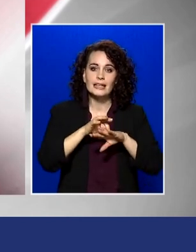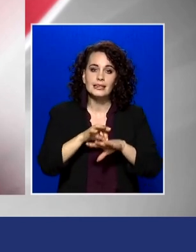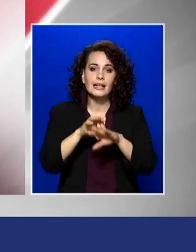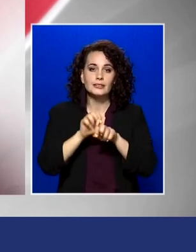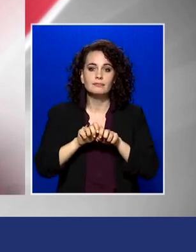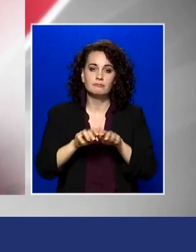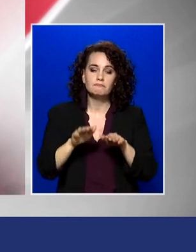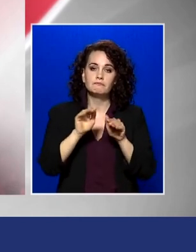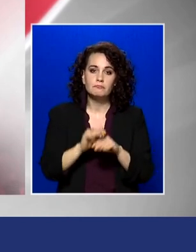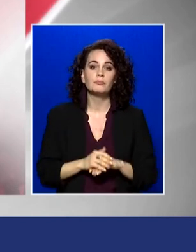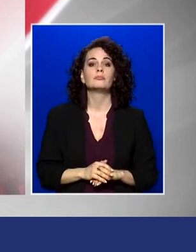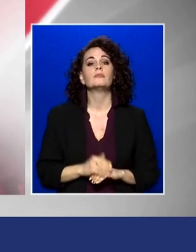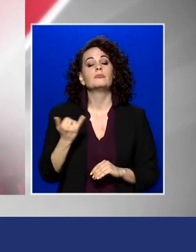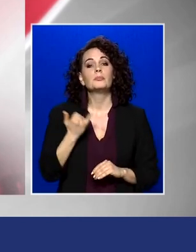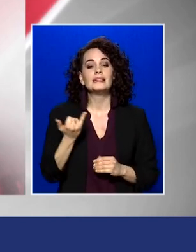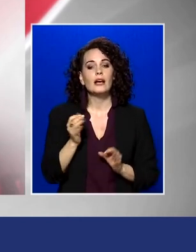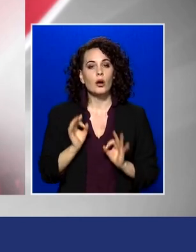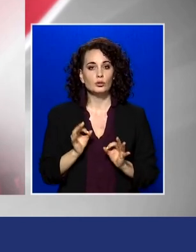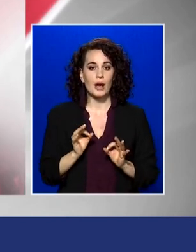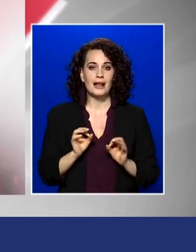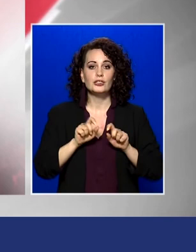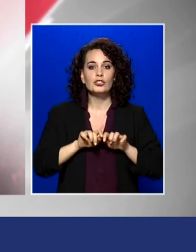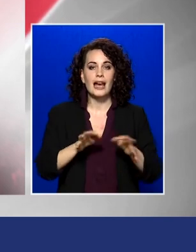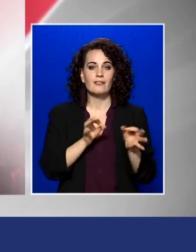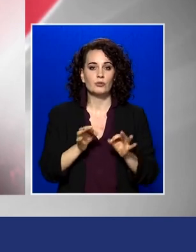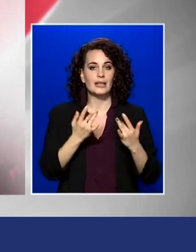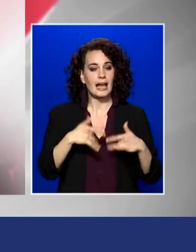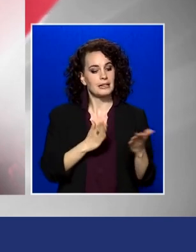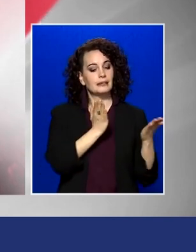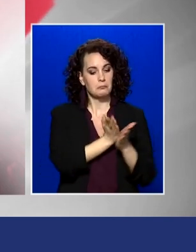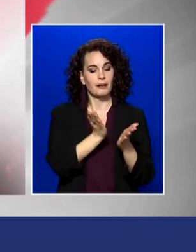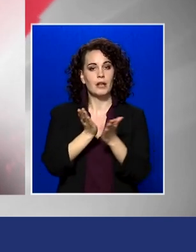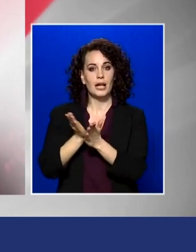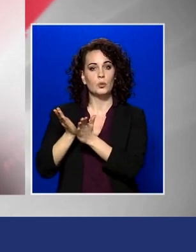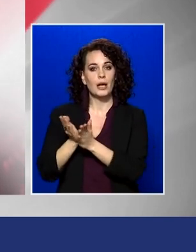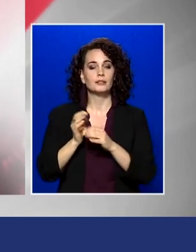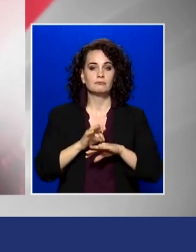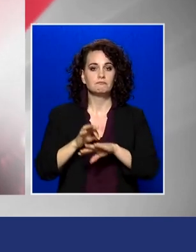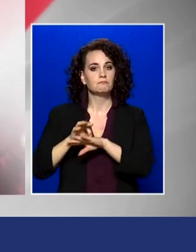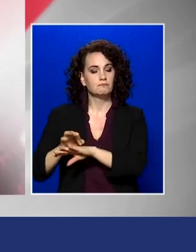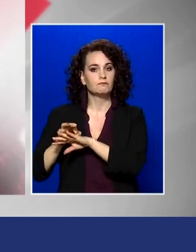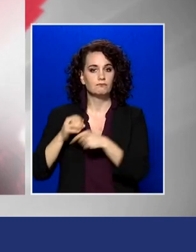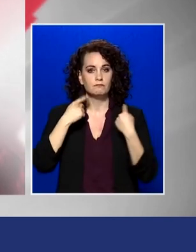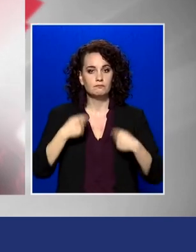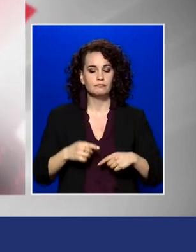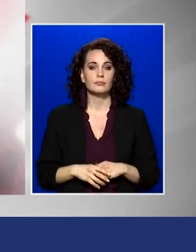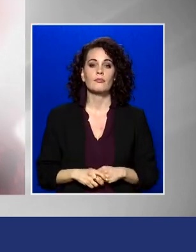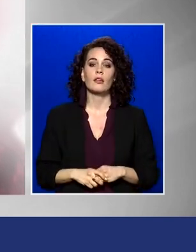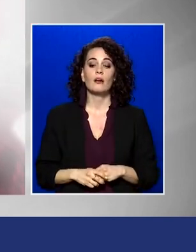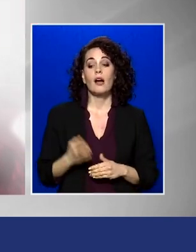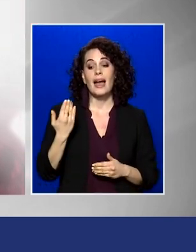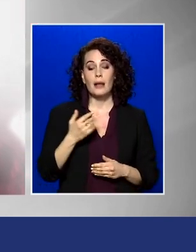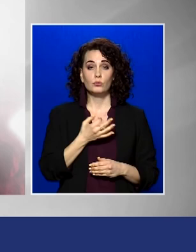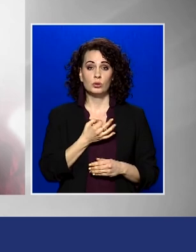kerültek, mindig az aktuális járványügyi helyzetnek megfelelően. Az elmúlt napnak